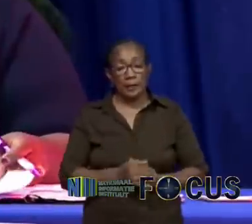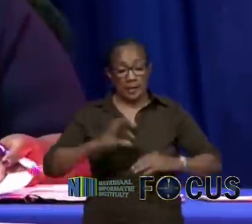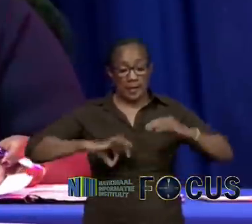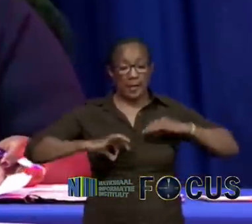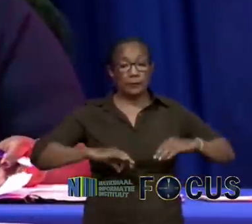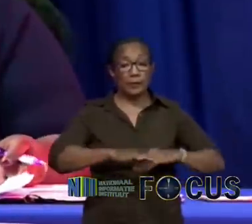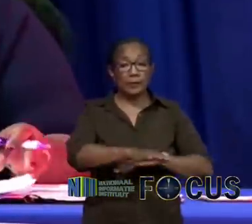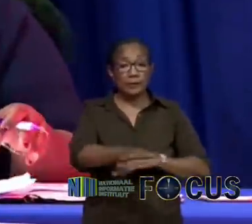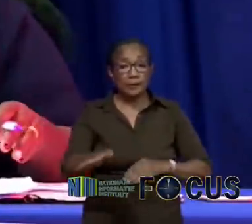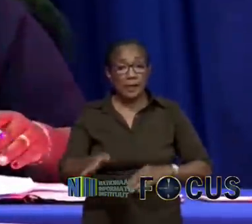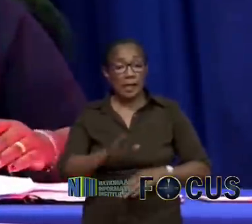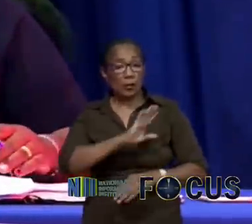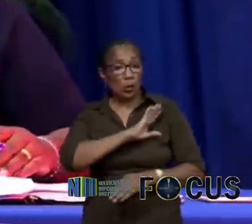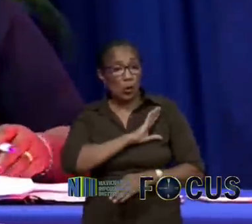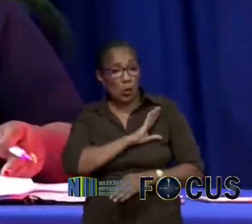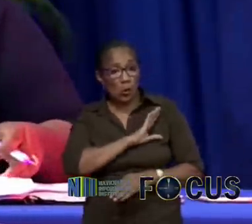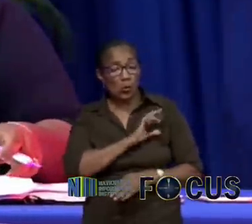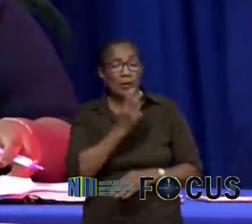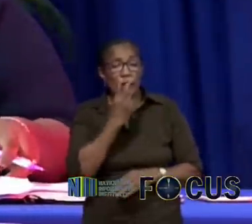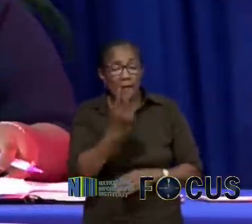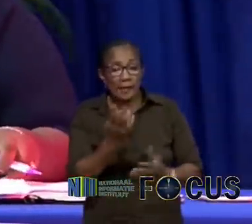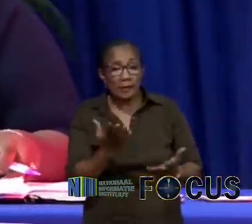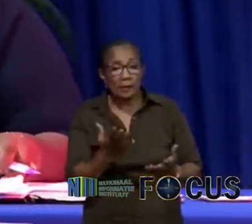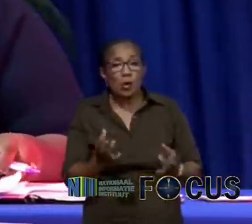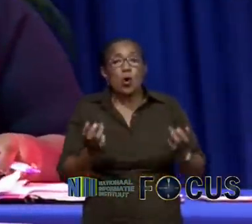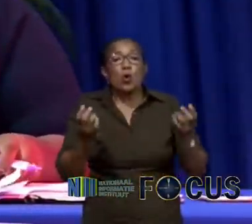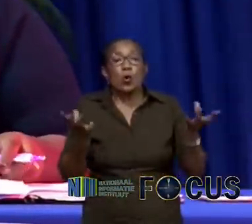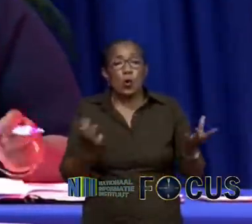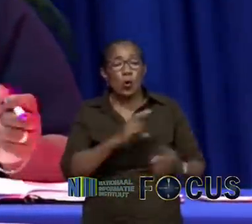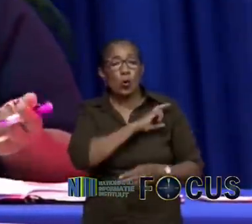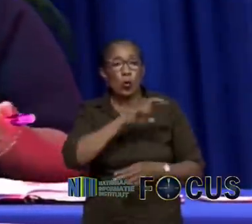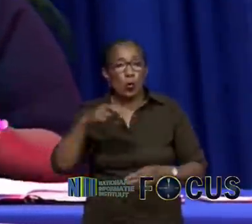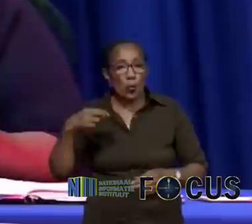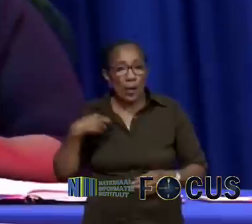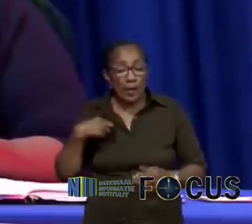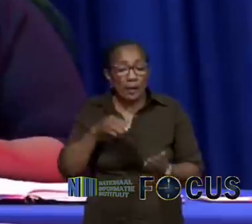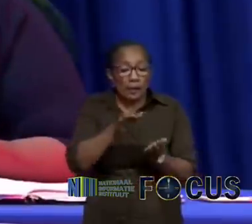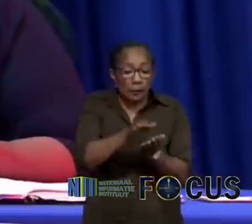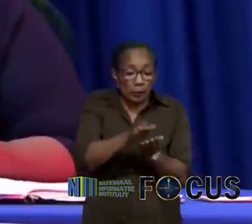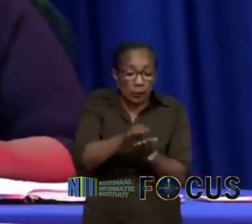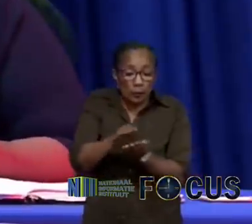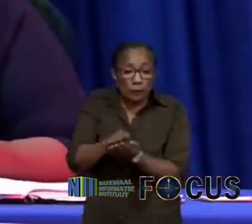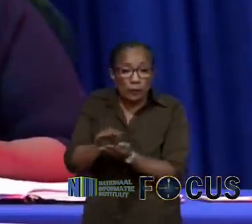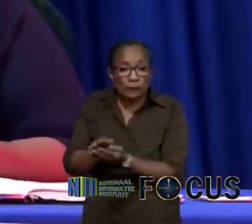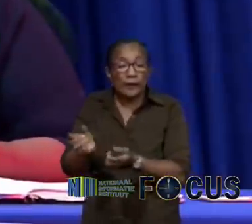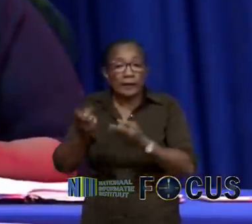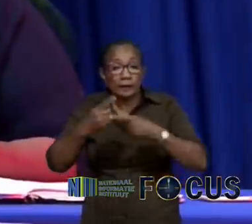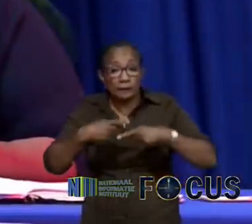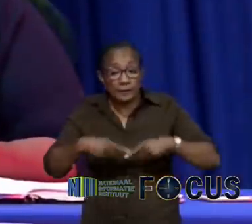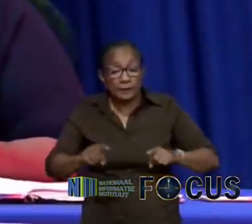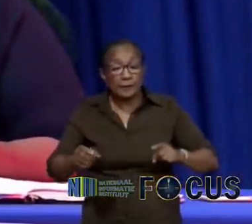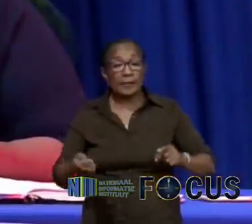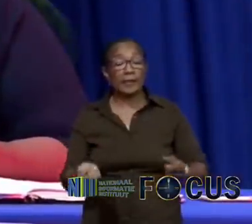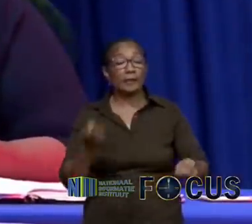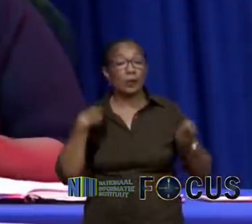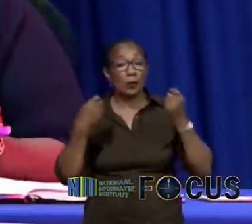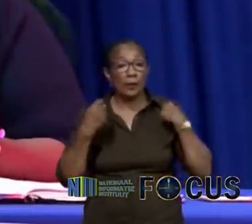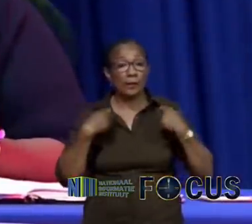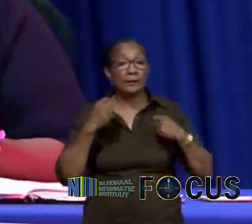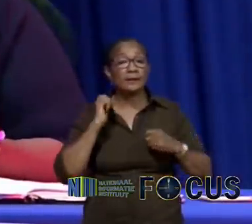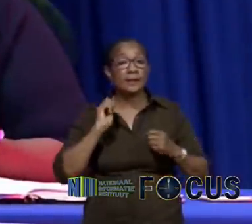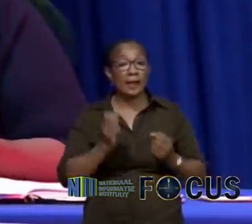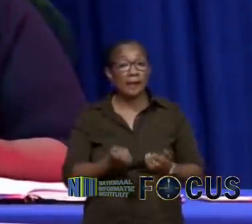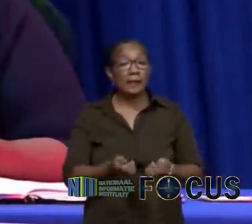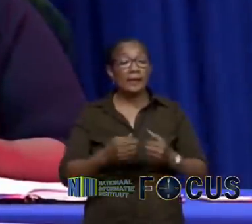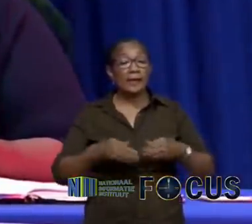Het ministerie is verder bezig na te gaan hoe wij de bevoorrading van de verschillende winkels kunnen garanderen. Er